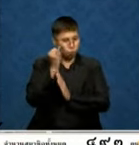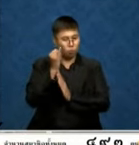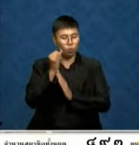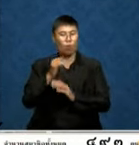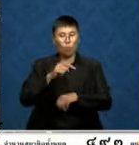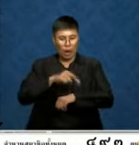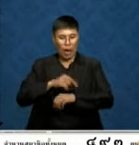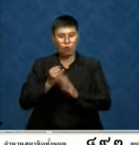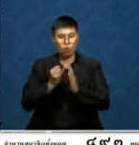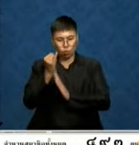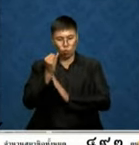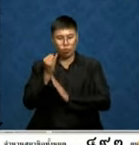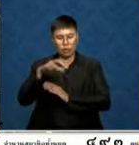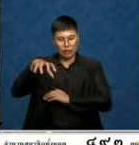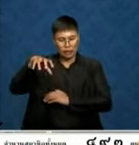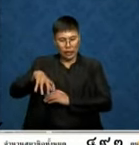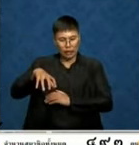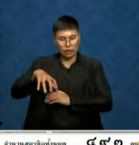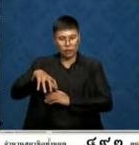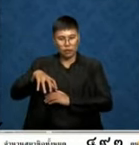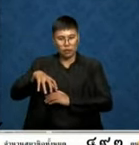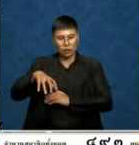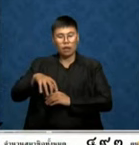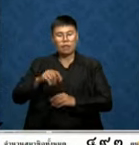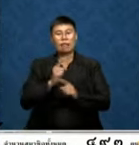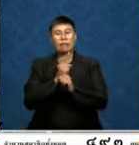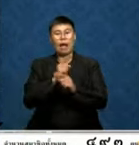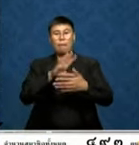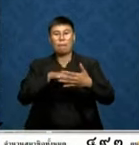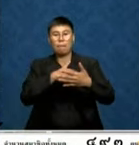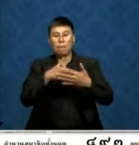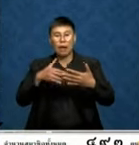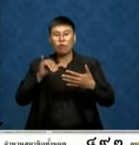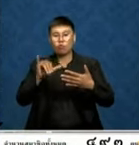ได้มาขับเคลื่อนกำกับยุทธศาสตร์ของกก